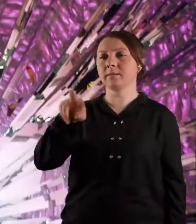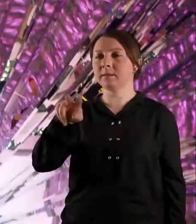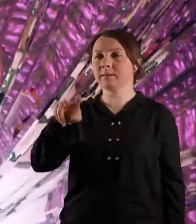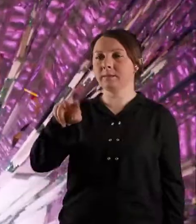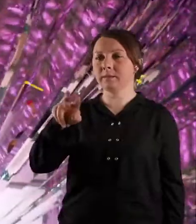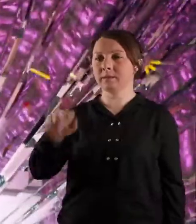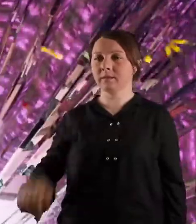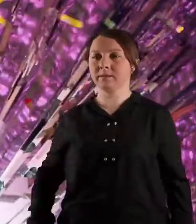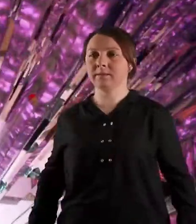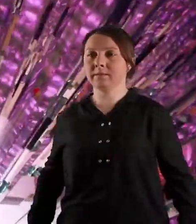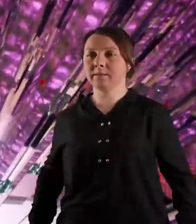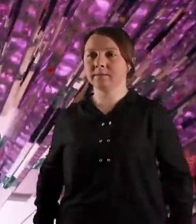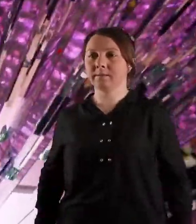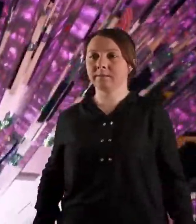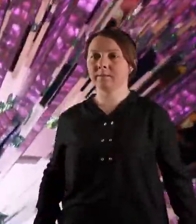Mehtap gibi.